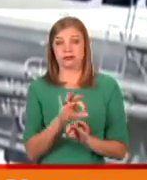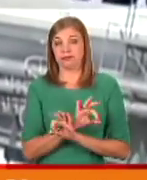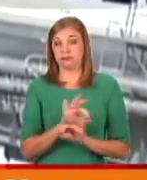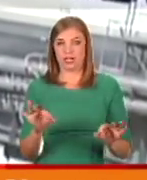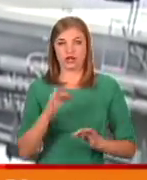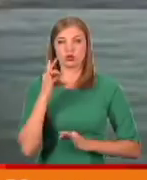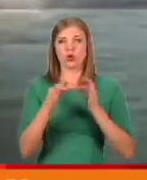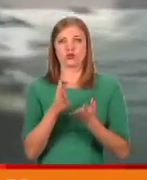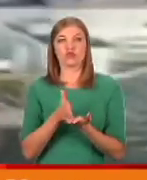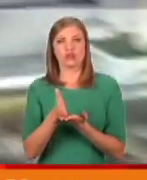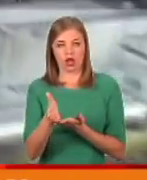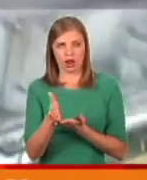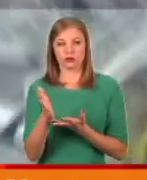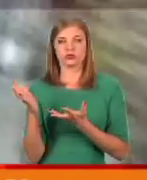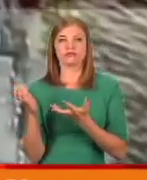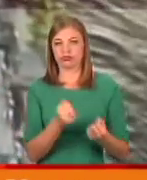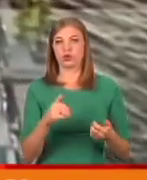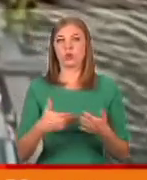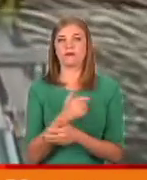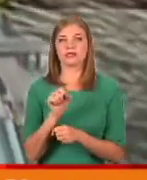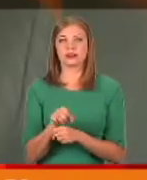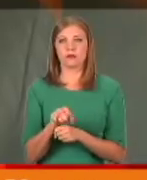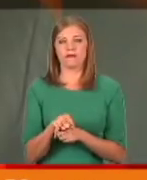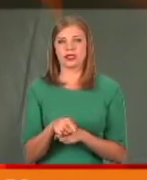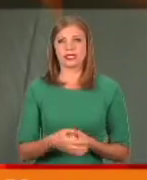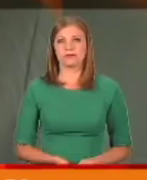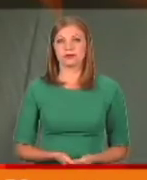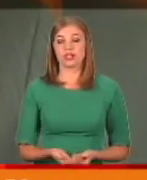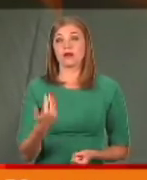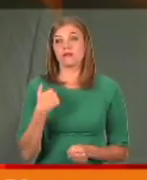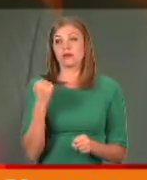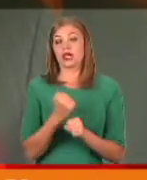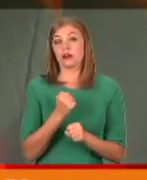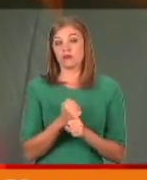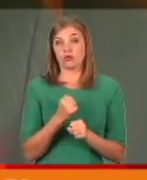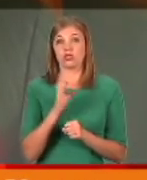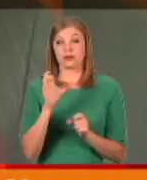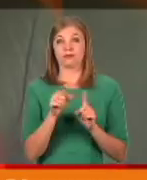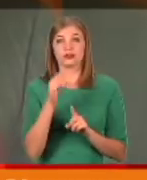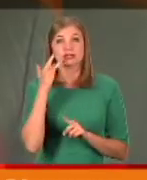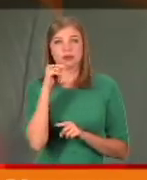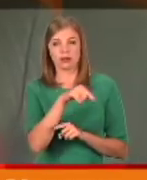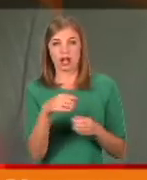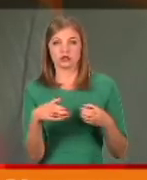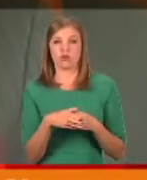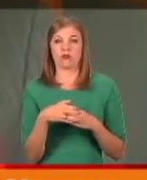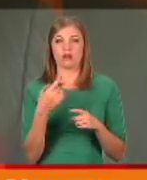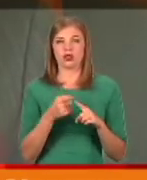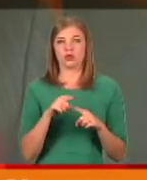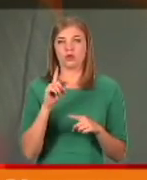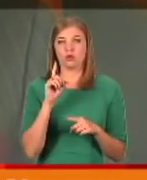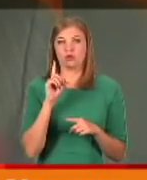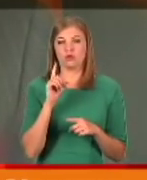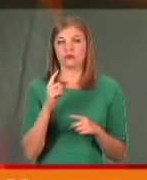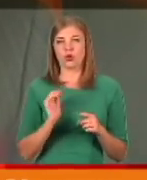прекрасною. Космічна галузь дістала нові замовлення. Ми працюємо з американськими компаніями, це поки от, типу,